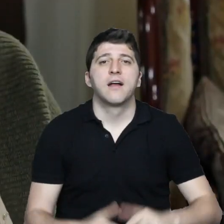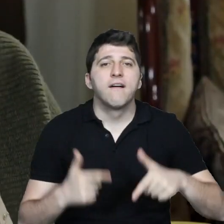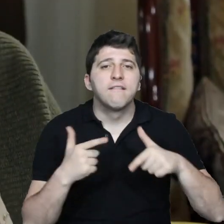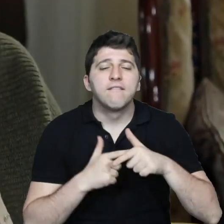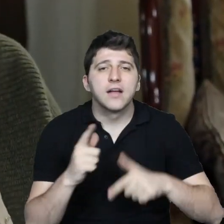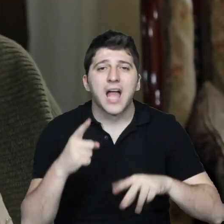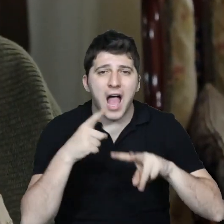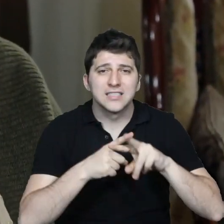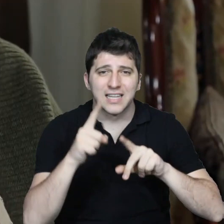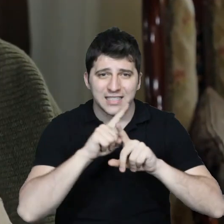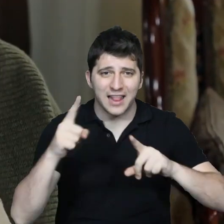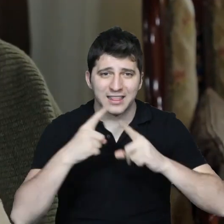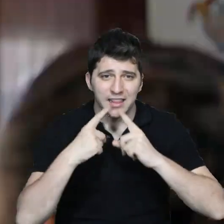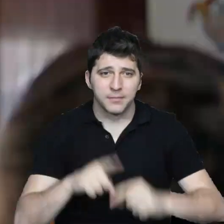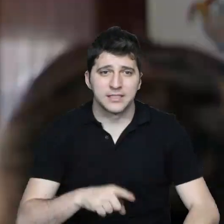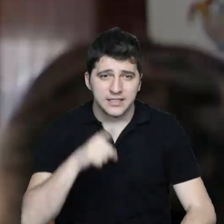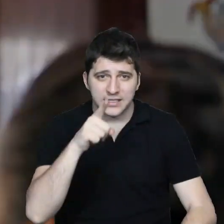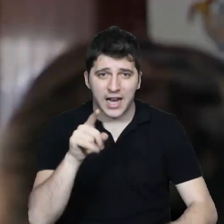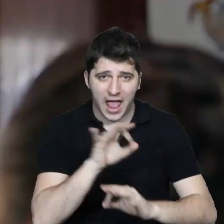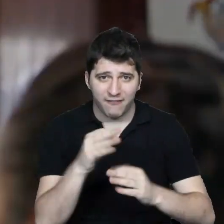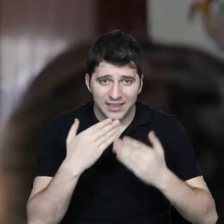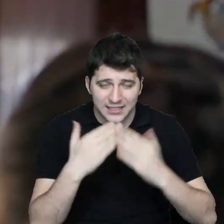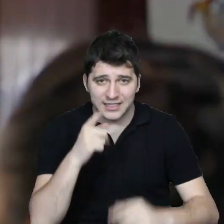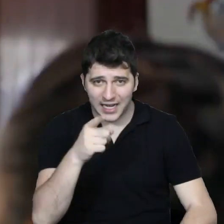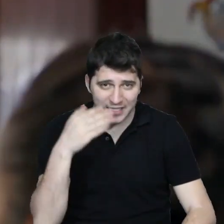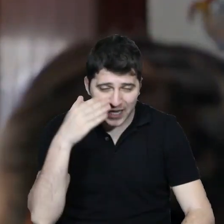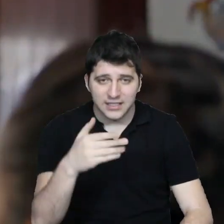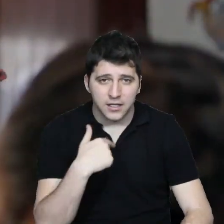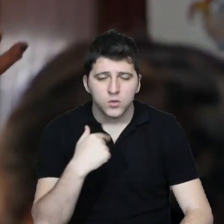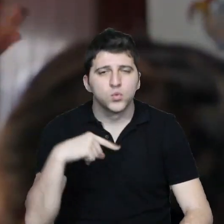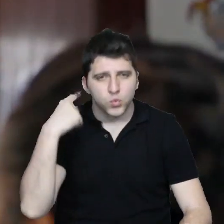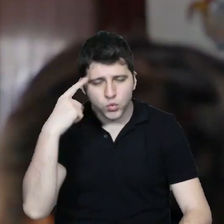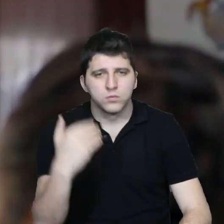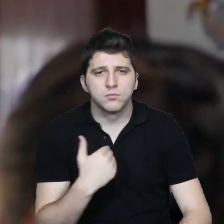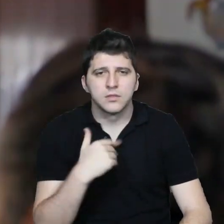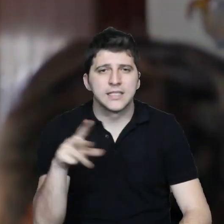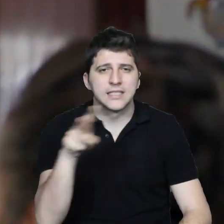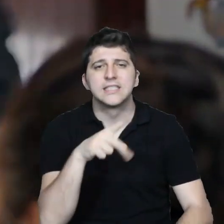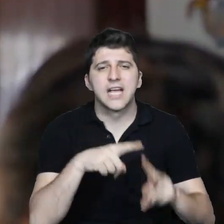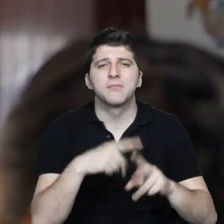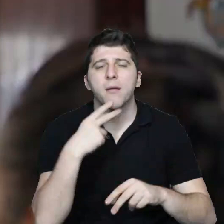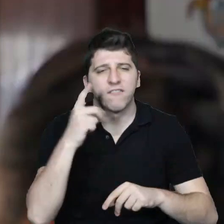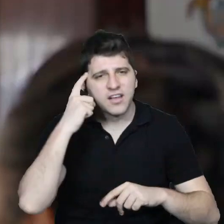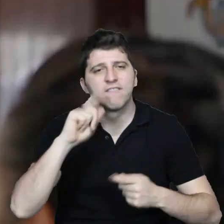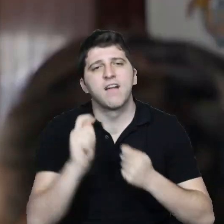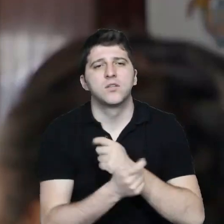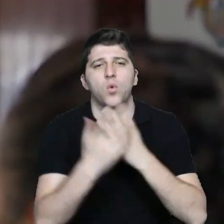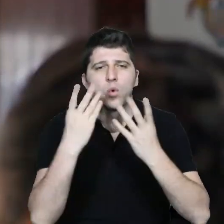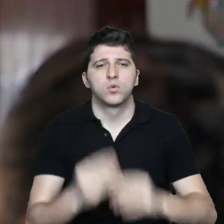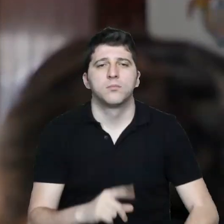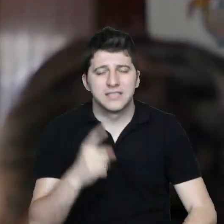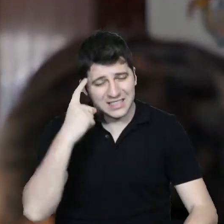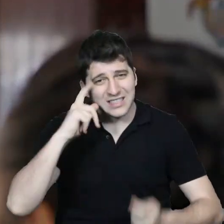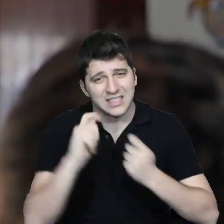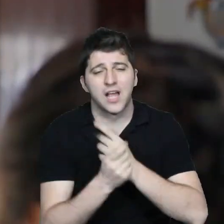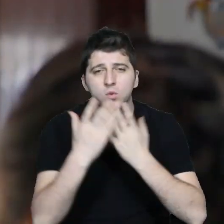Fatih Asena'yı reddedip sana evet deyince, sana gelince dedim ki düşündüm, Kezban abla bu fikirden vazgeçer. Bir ikna